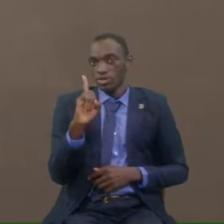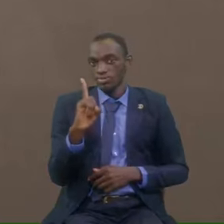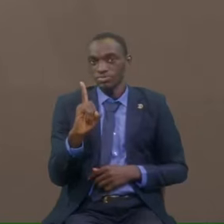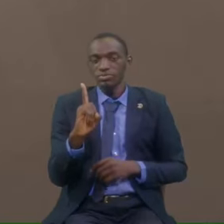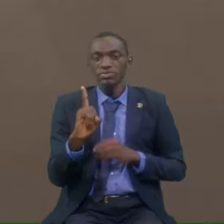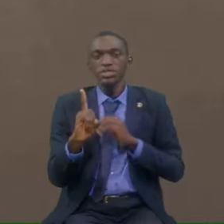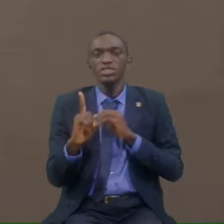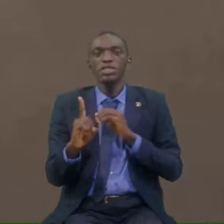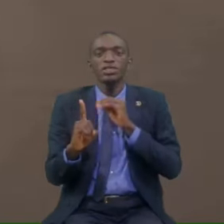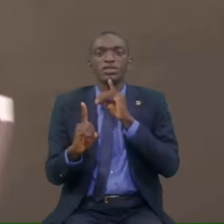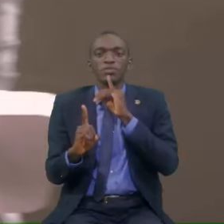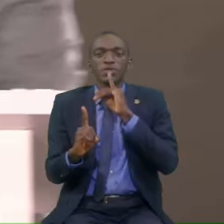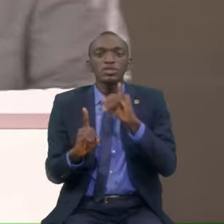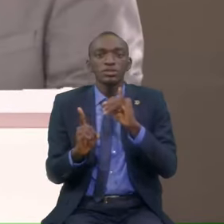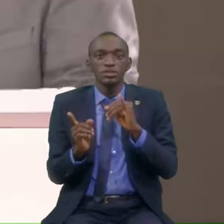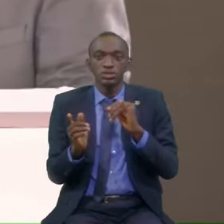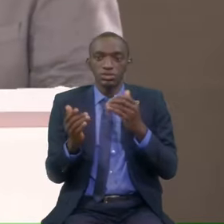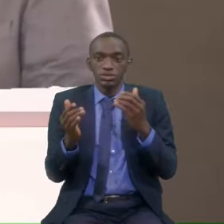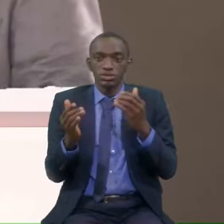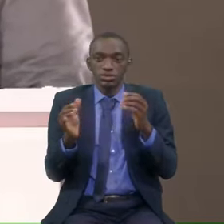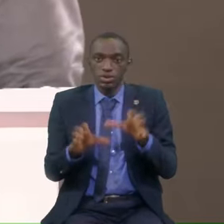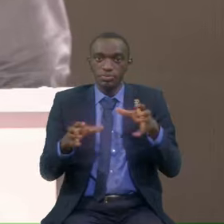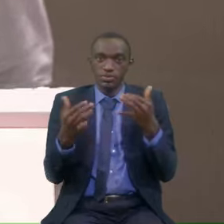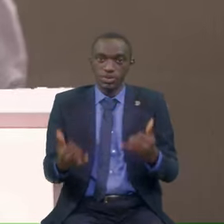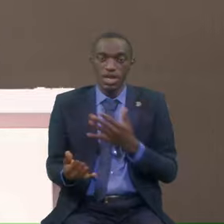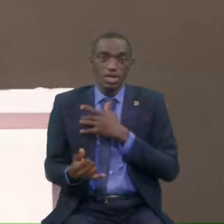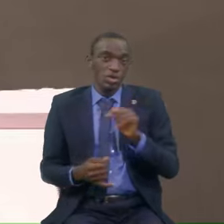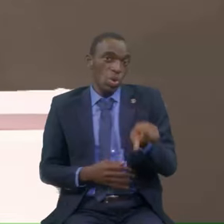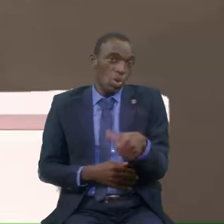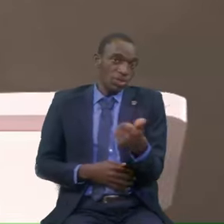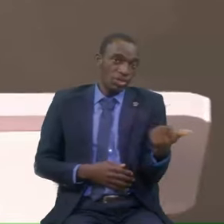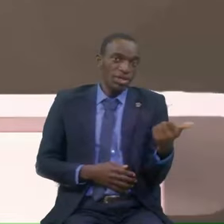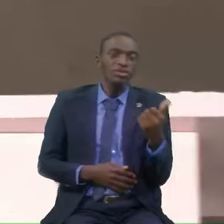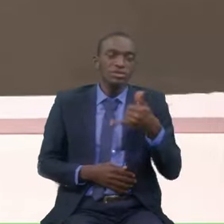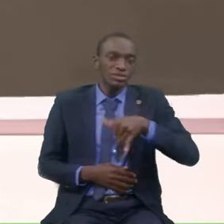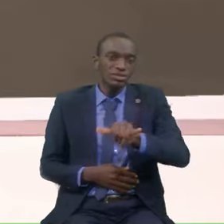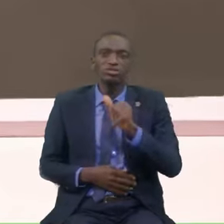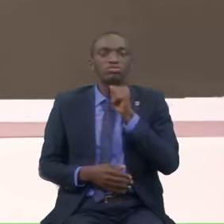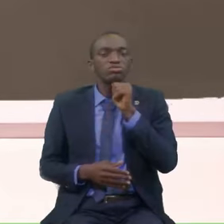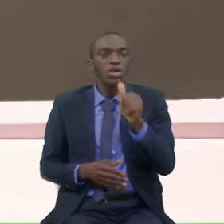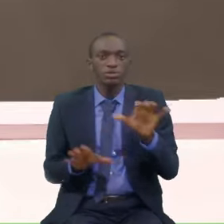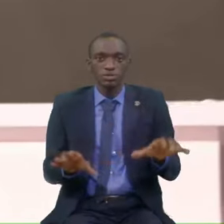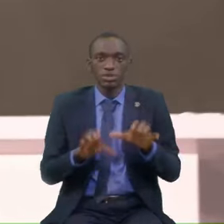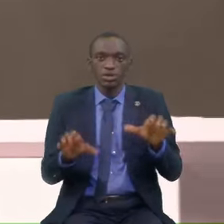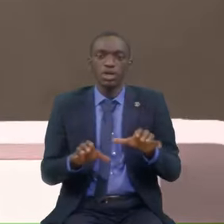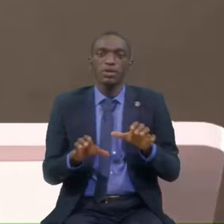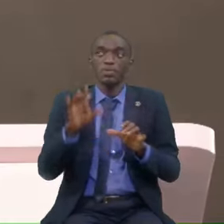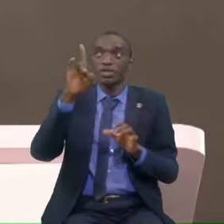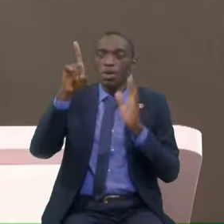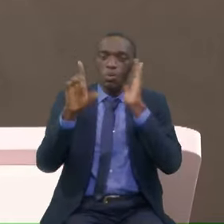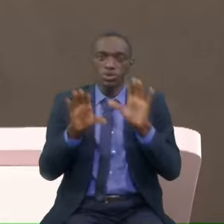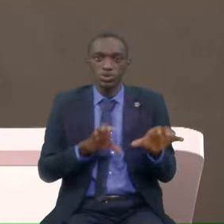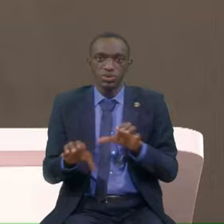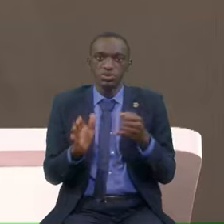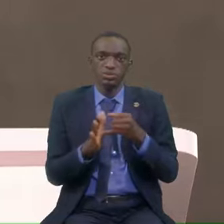Une fois que c'est fait maintenant, et l'autre sera fait. Et il le fera dans ta vie.